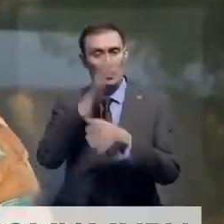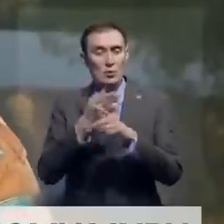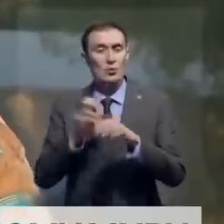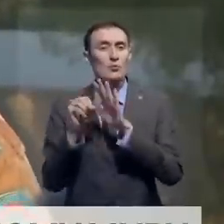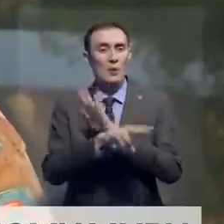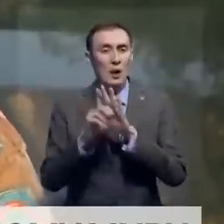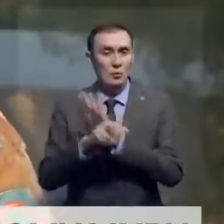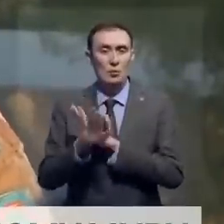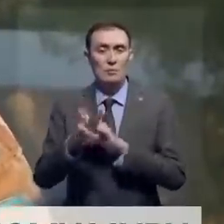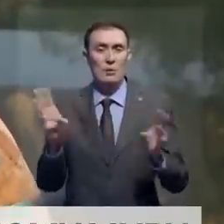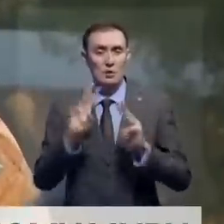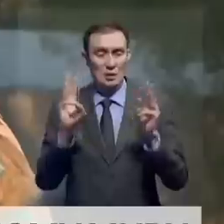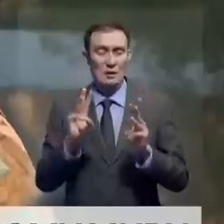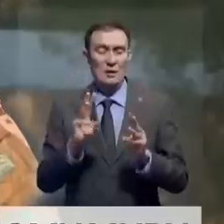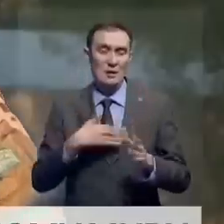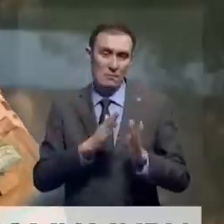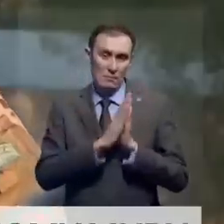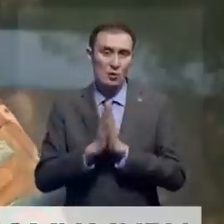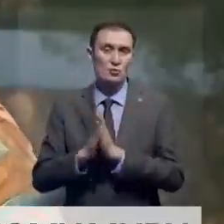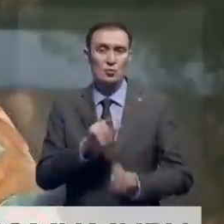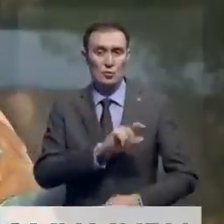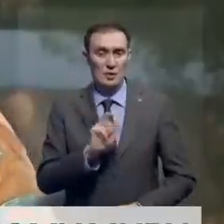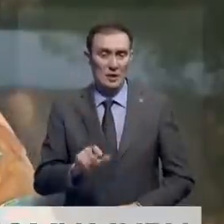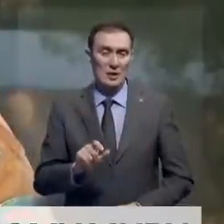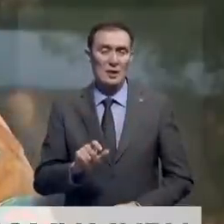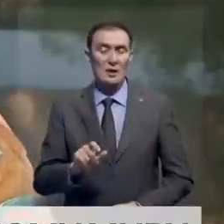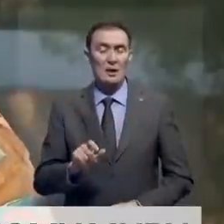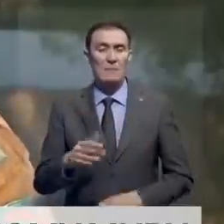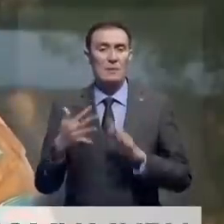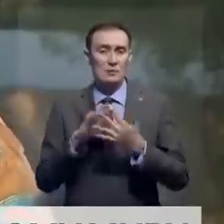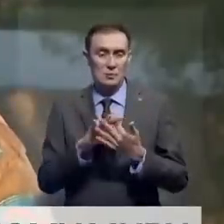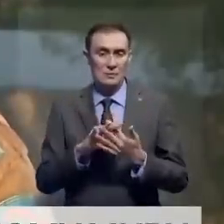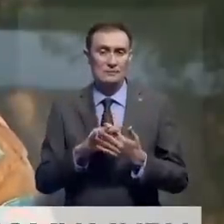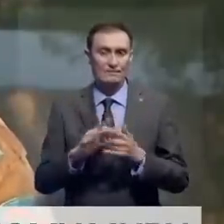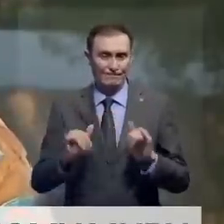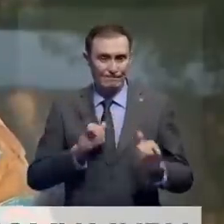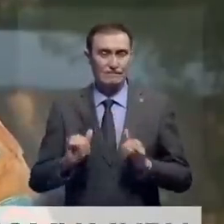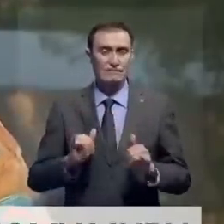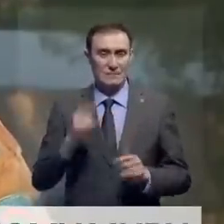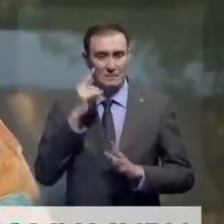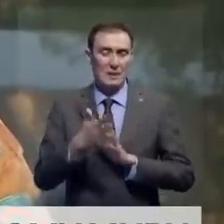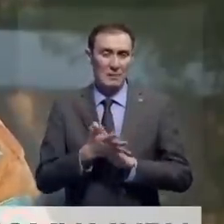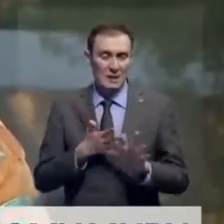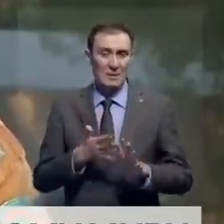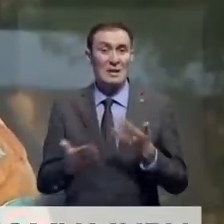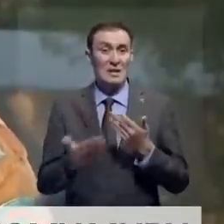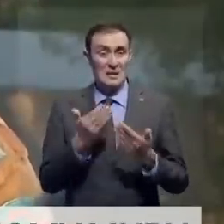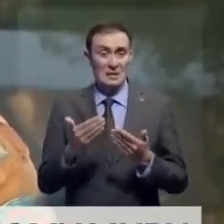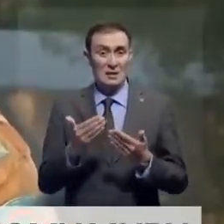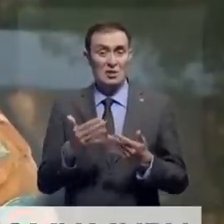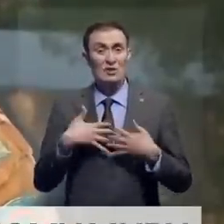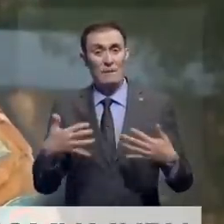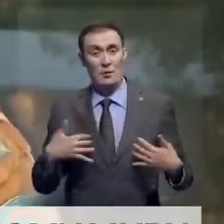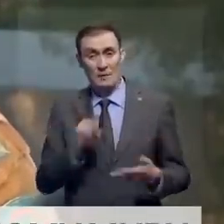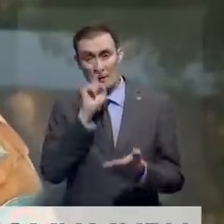пожара бегут Я прошу людям района отнестись с пониманием если они пришли